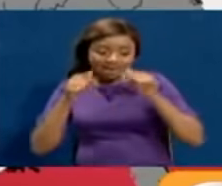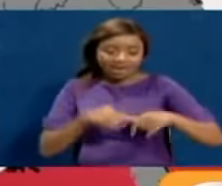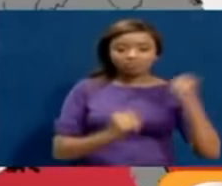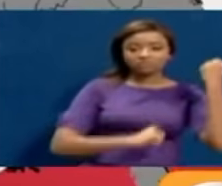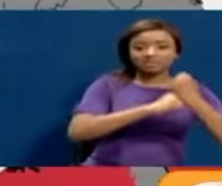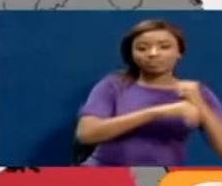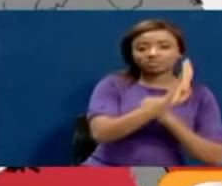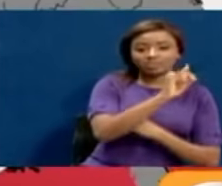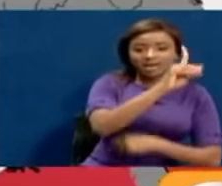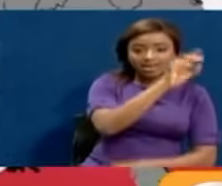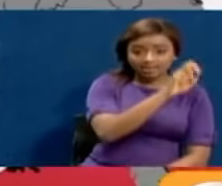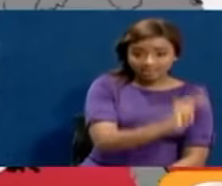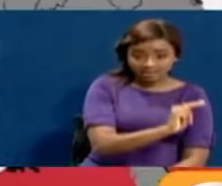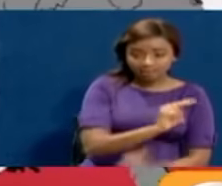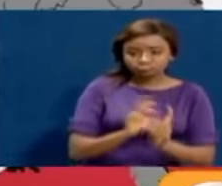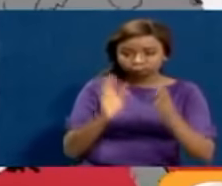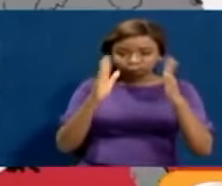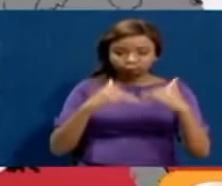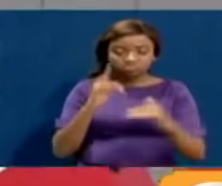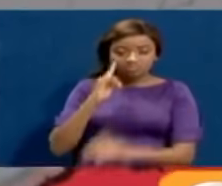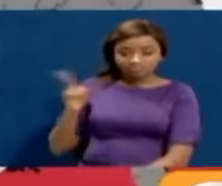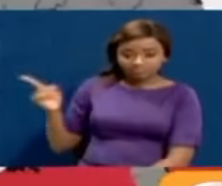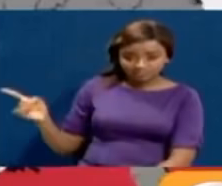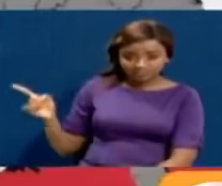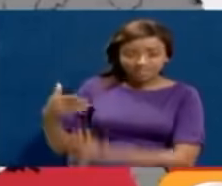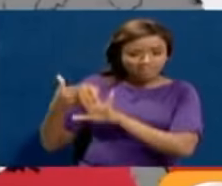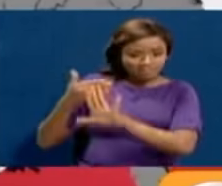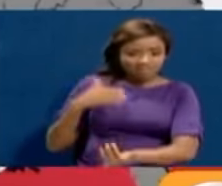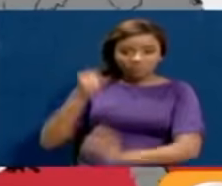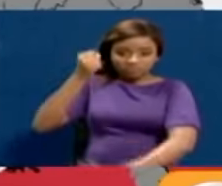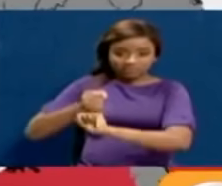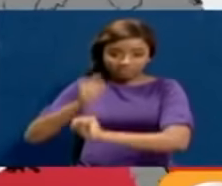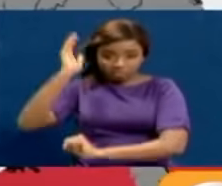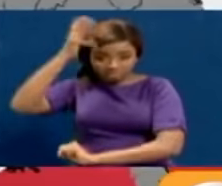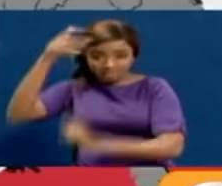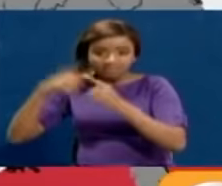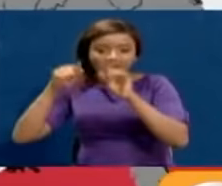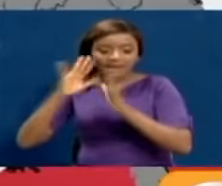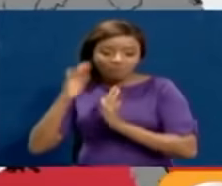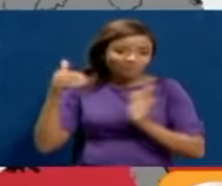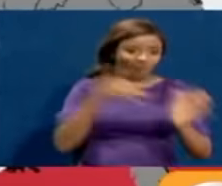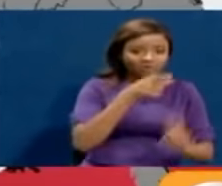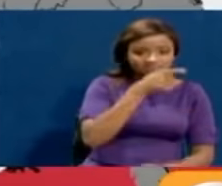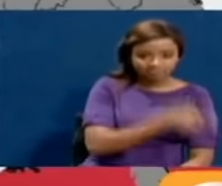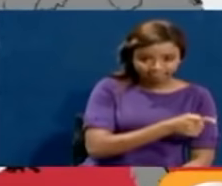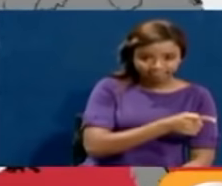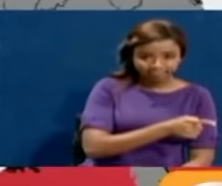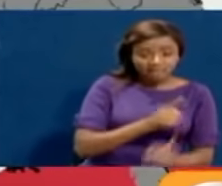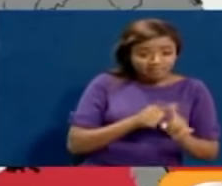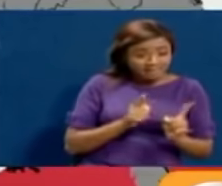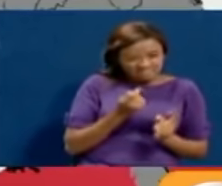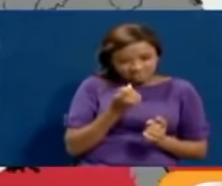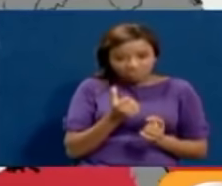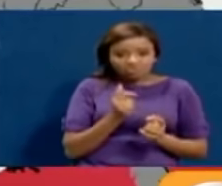Biden anaonekana kuongoza. Jimbo la Michigan, ambalo pia lilimuunga mkono Trump, sasa likimwegemea Biden, ijapokuwa kwa